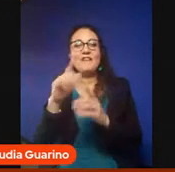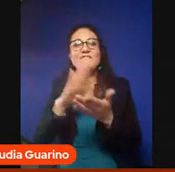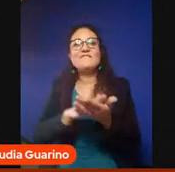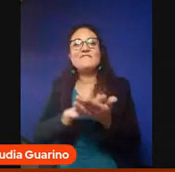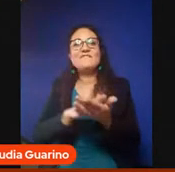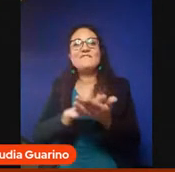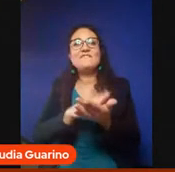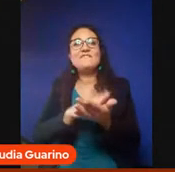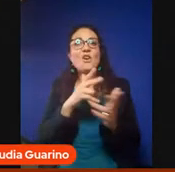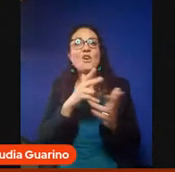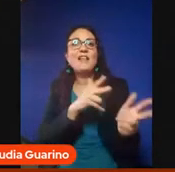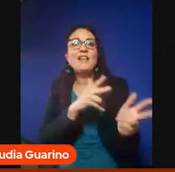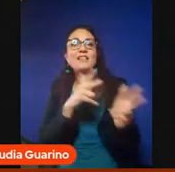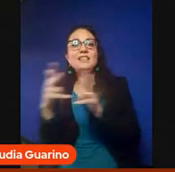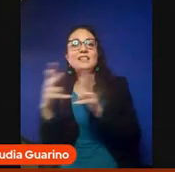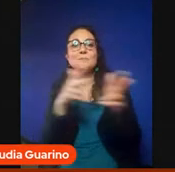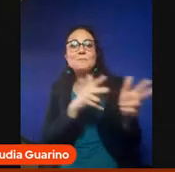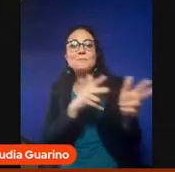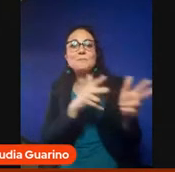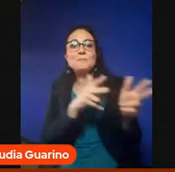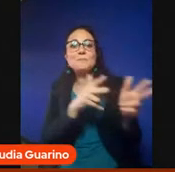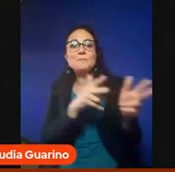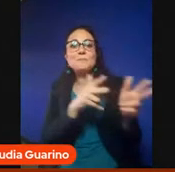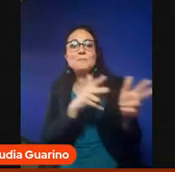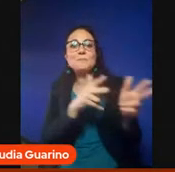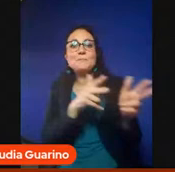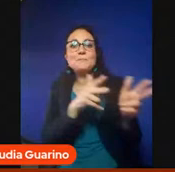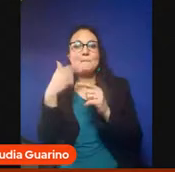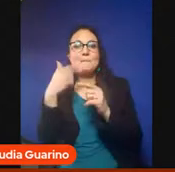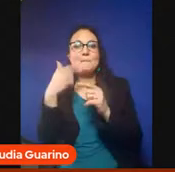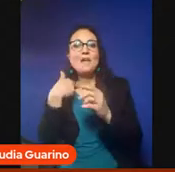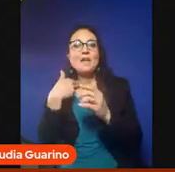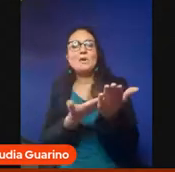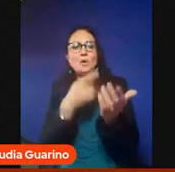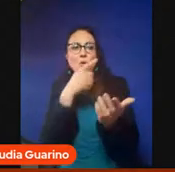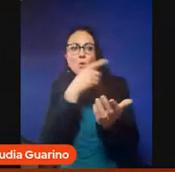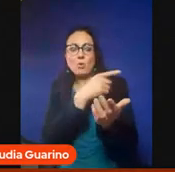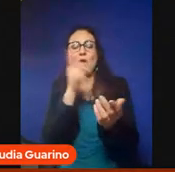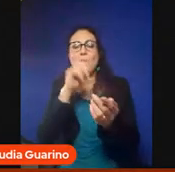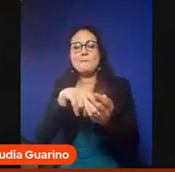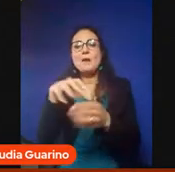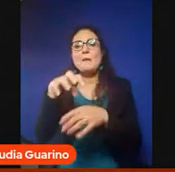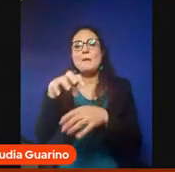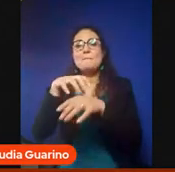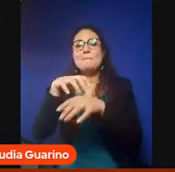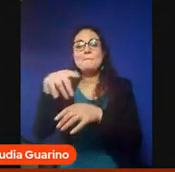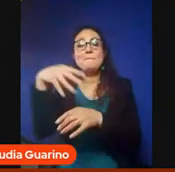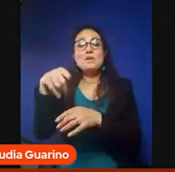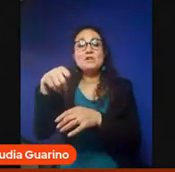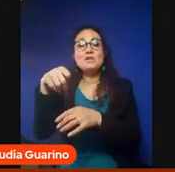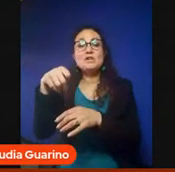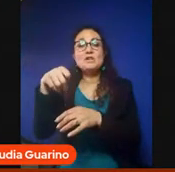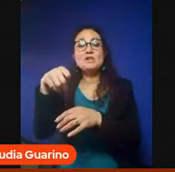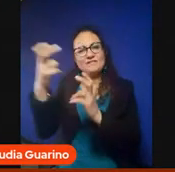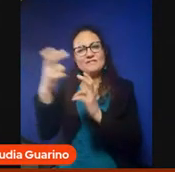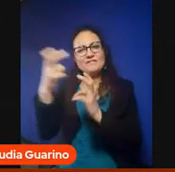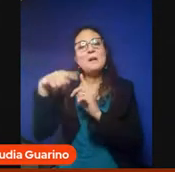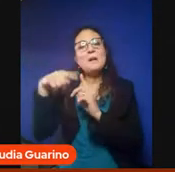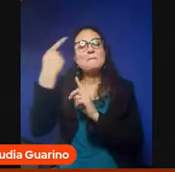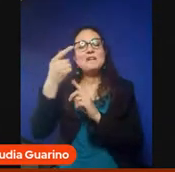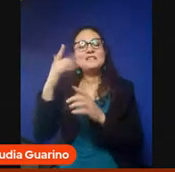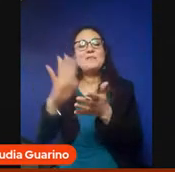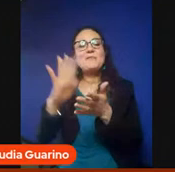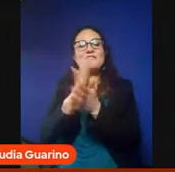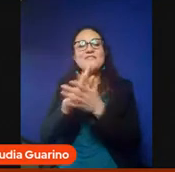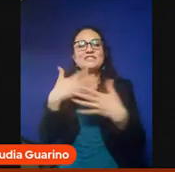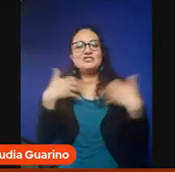per proporre a lui e a Monsignor Polvani di venire alla prossima festa di scienza e di filosofia. Non farete un viaggio di